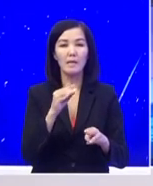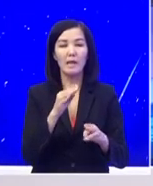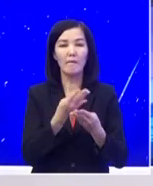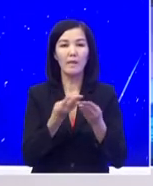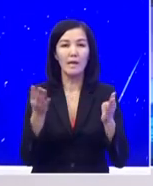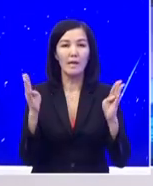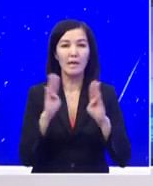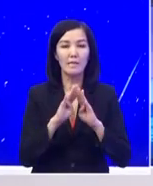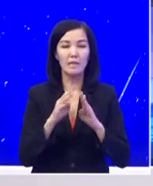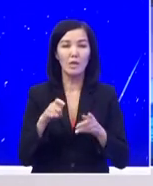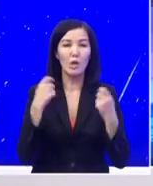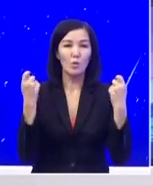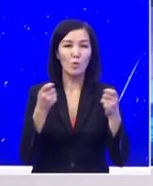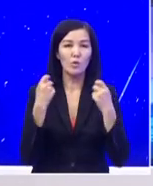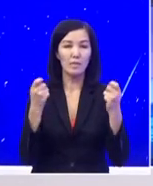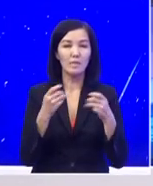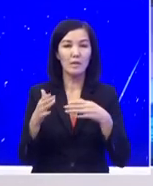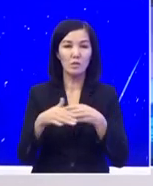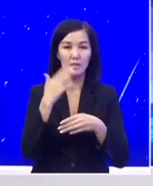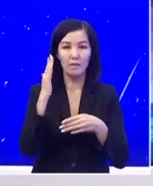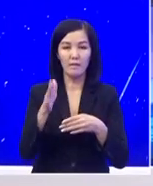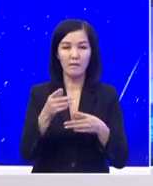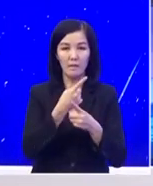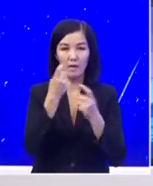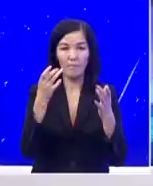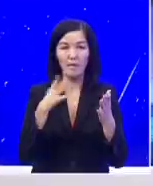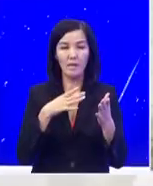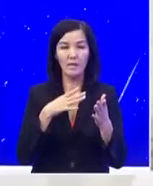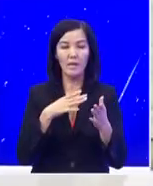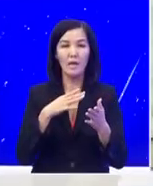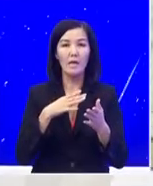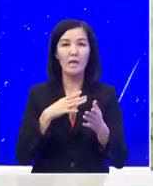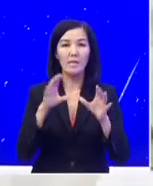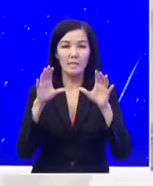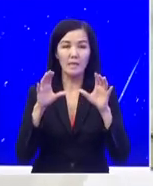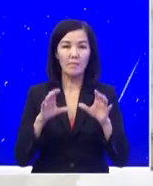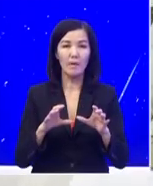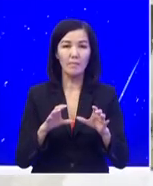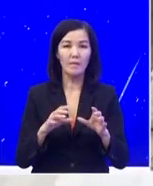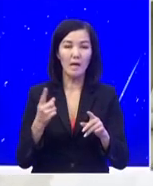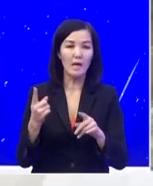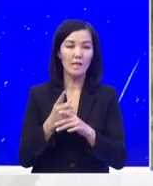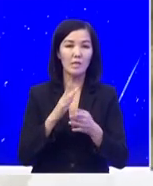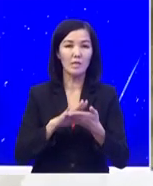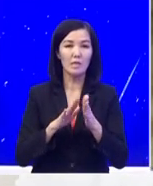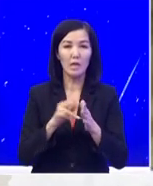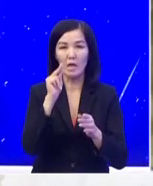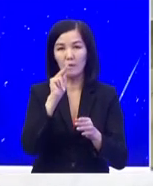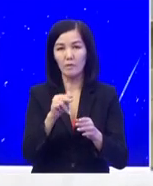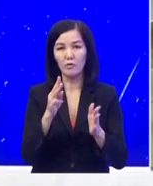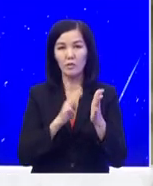тәртібін сақтамай той жасағандар жазаланатынын хабарлады. Мұндай жағдайда тиісті заң бабына сәйкес алғашқы жағдайда